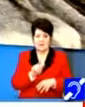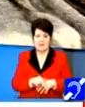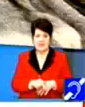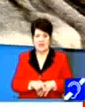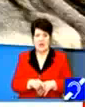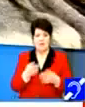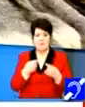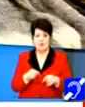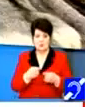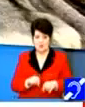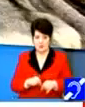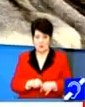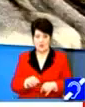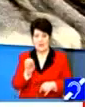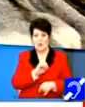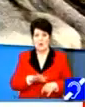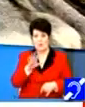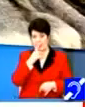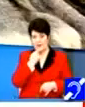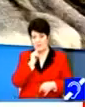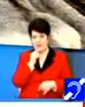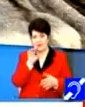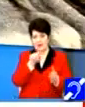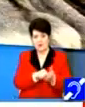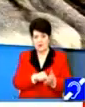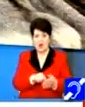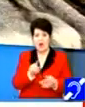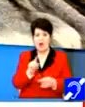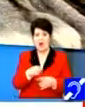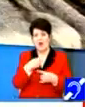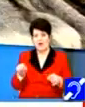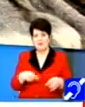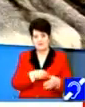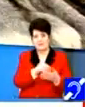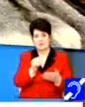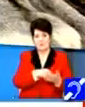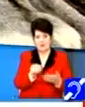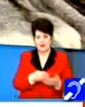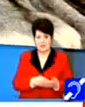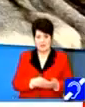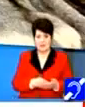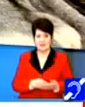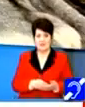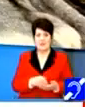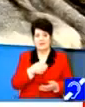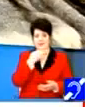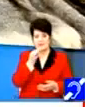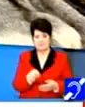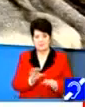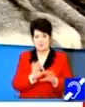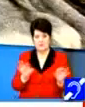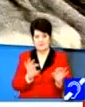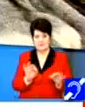producător. Europenii ajung mai greu acolo, însă alți străini iau cu asalt târgurile. Cine sunt cumpărătorii cu dare de mână, ne spune corespondentul